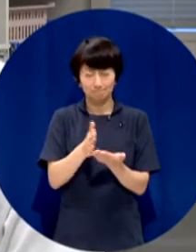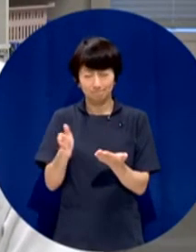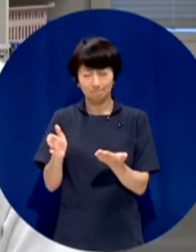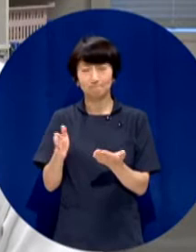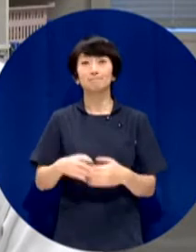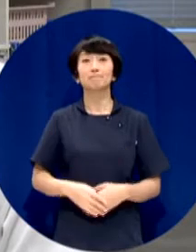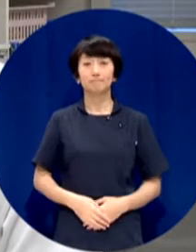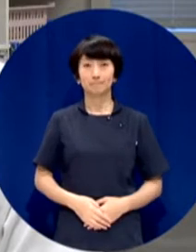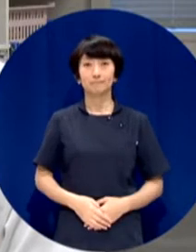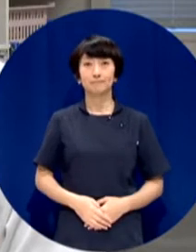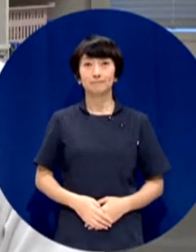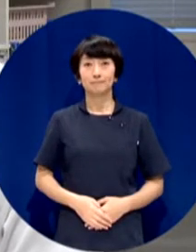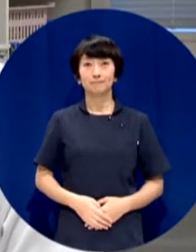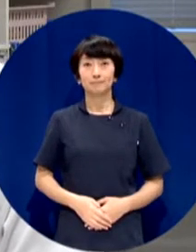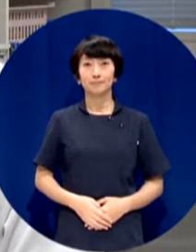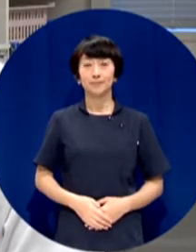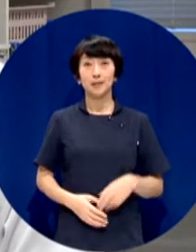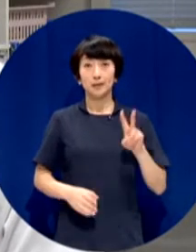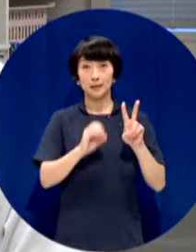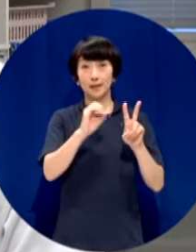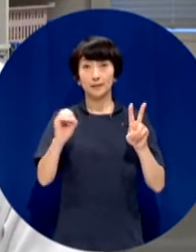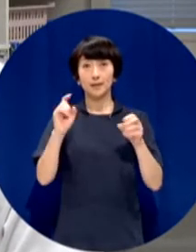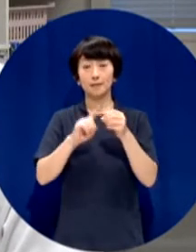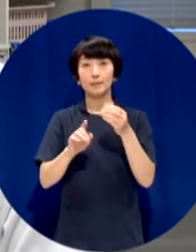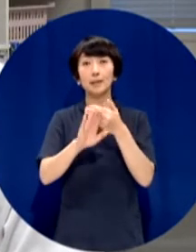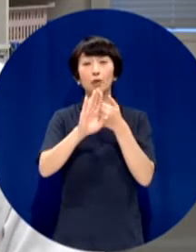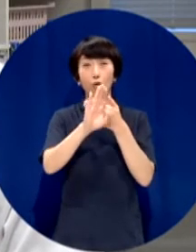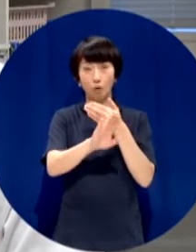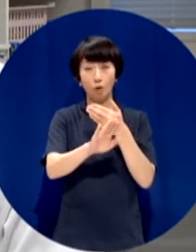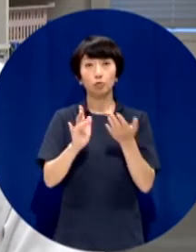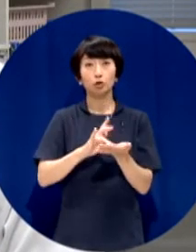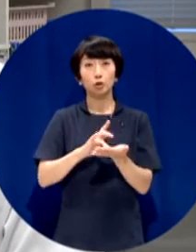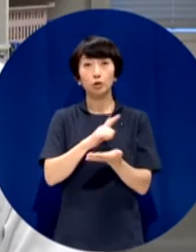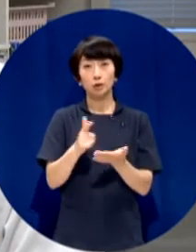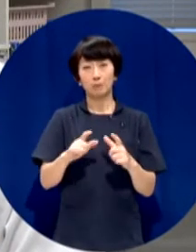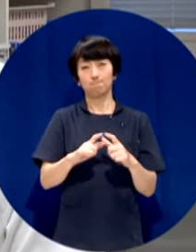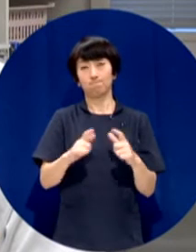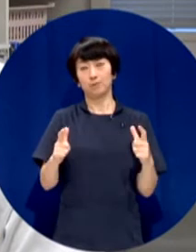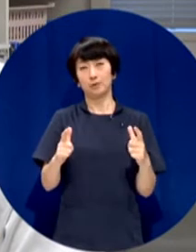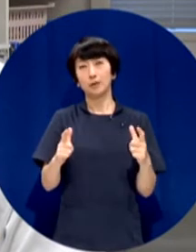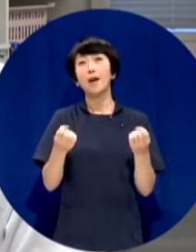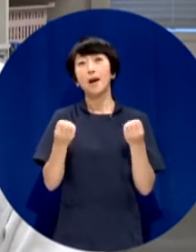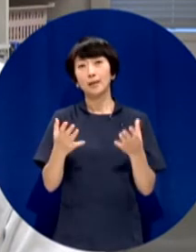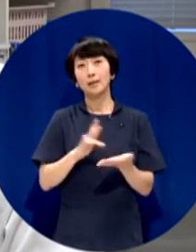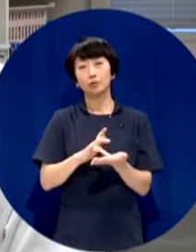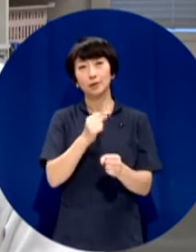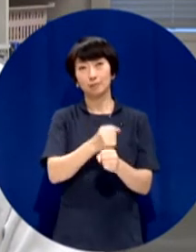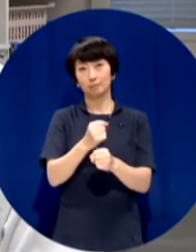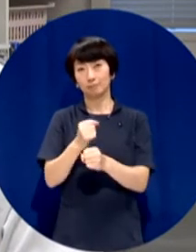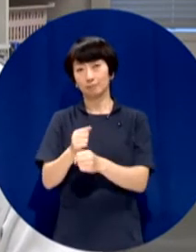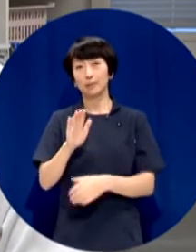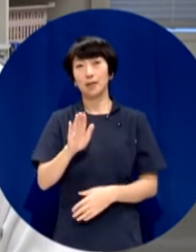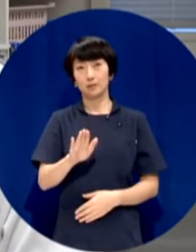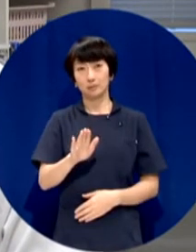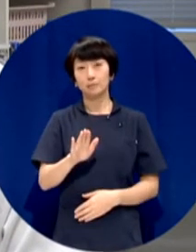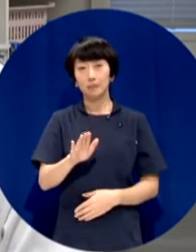が、使われるようになっています。特に2000年代に入ってから革新的なお薬が開発されていて、